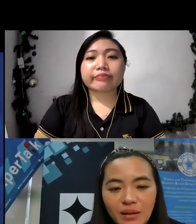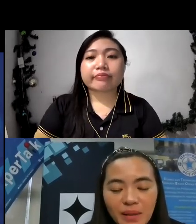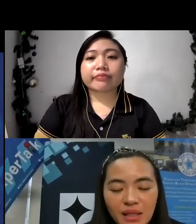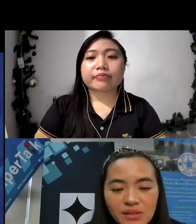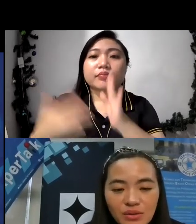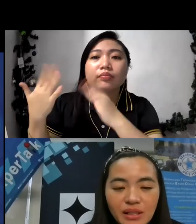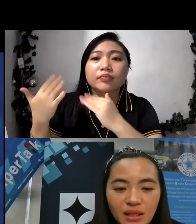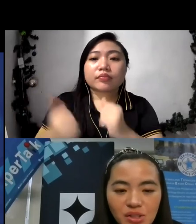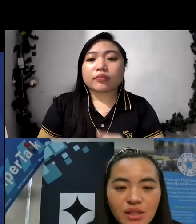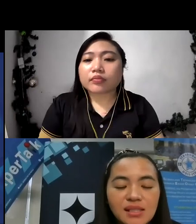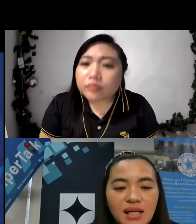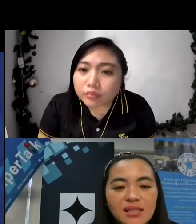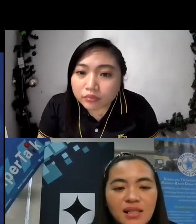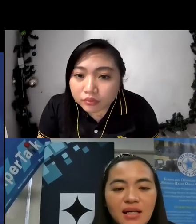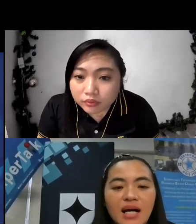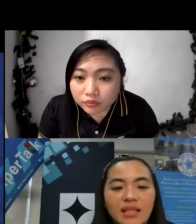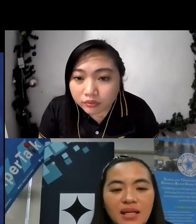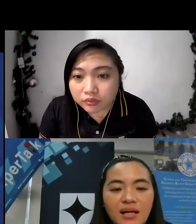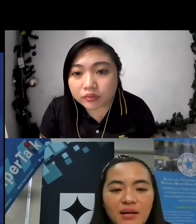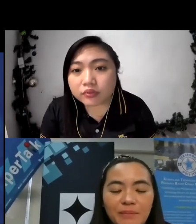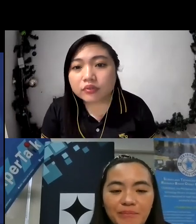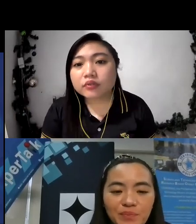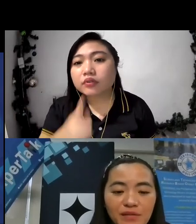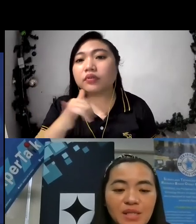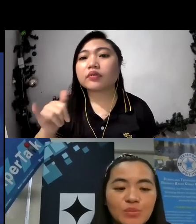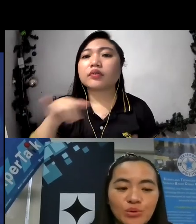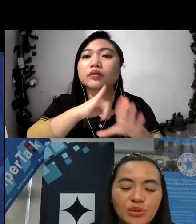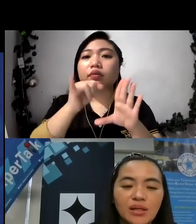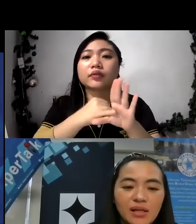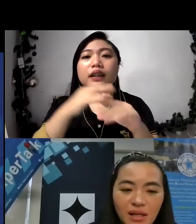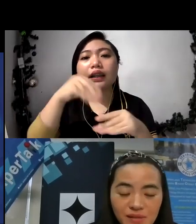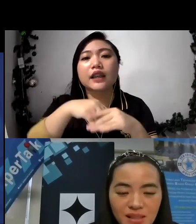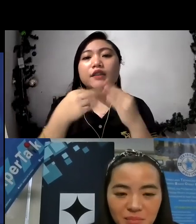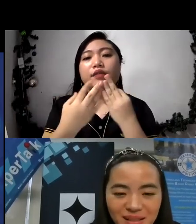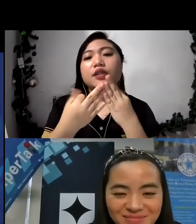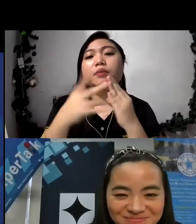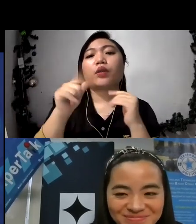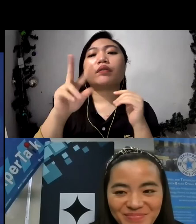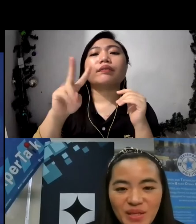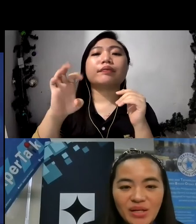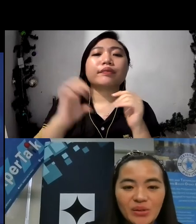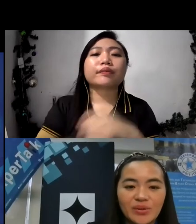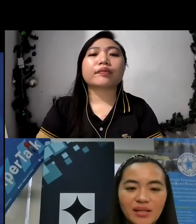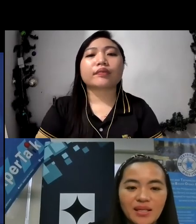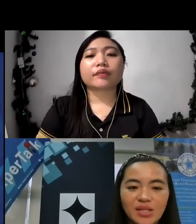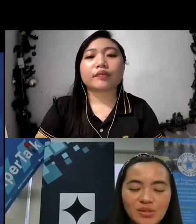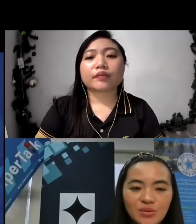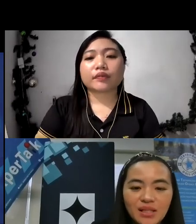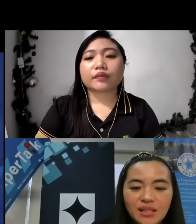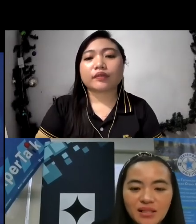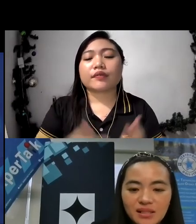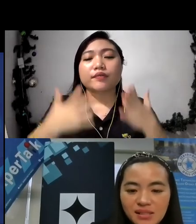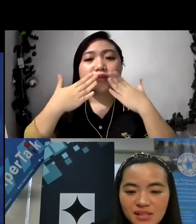Hopefully nakapasok or naka-join sila sa ating Facebook live streaming. Okay, thank